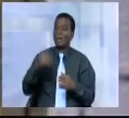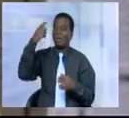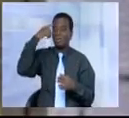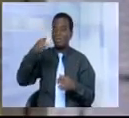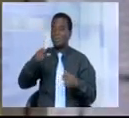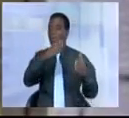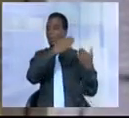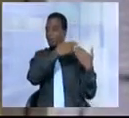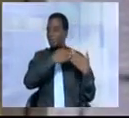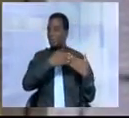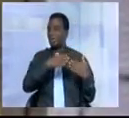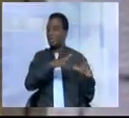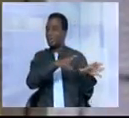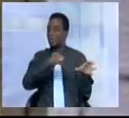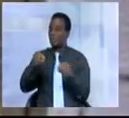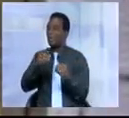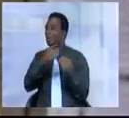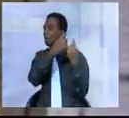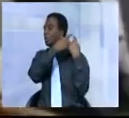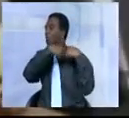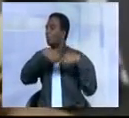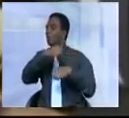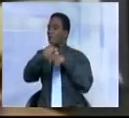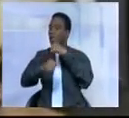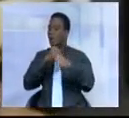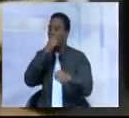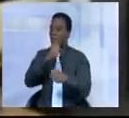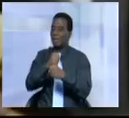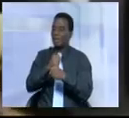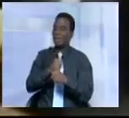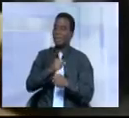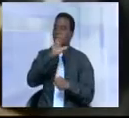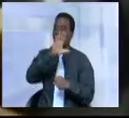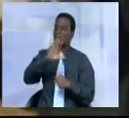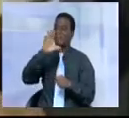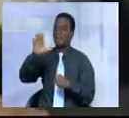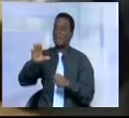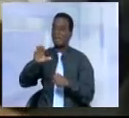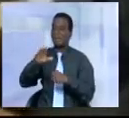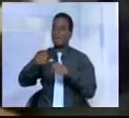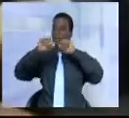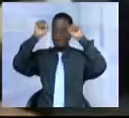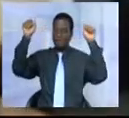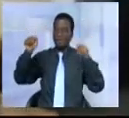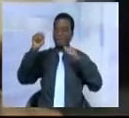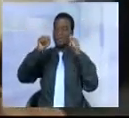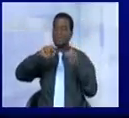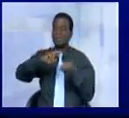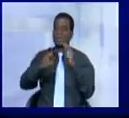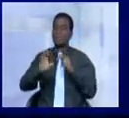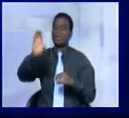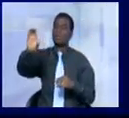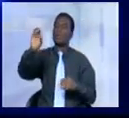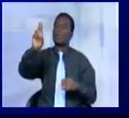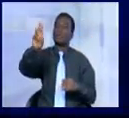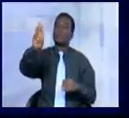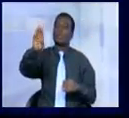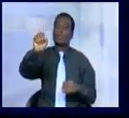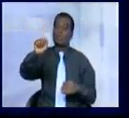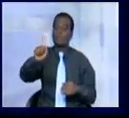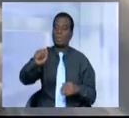vit retiré depuis des années, c'était aussi une façon de marquer le 55e anniversaire de la révolution cubaine.